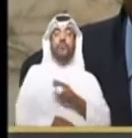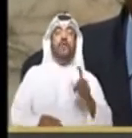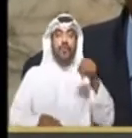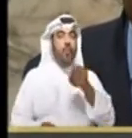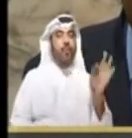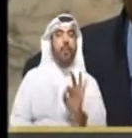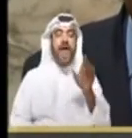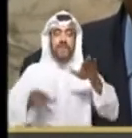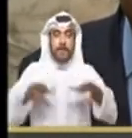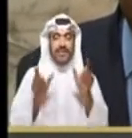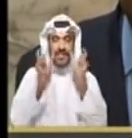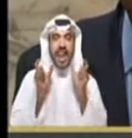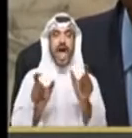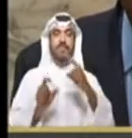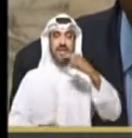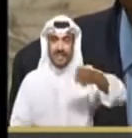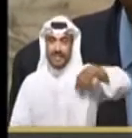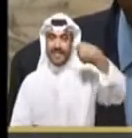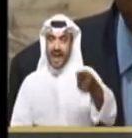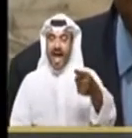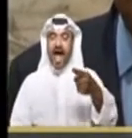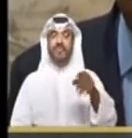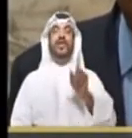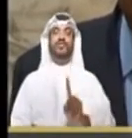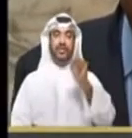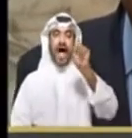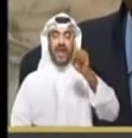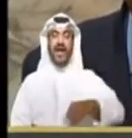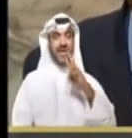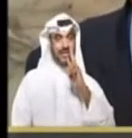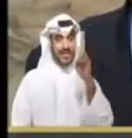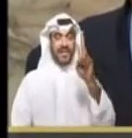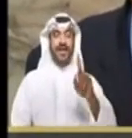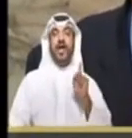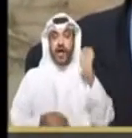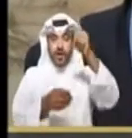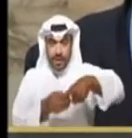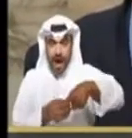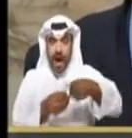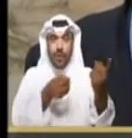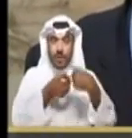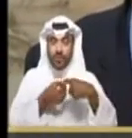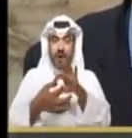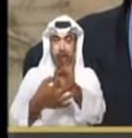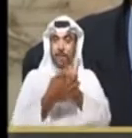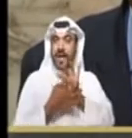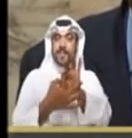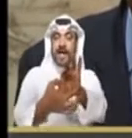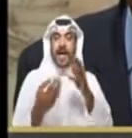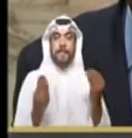بداية من السنة القادمة، أن نتعاون وننسق مع أشقائنا